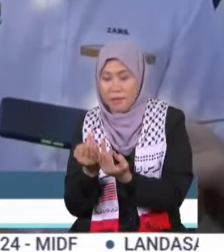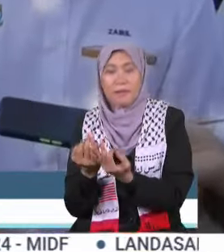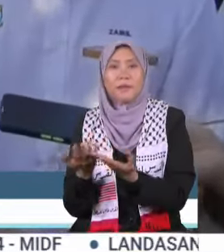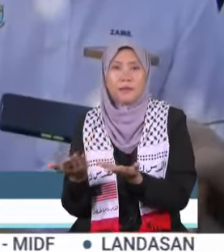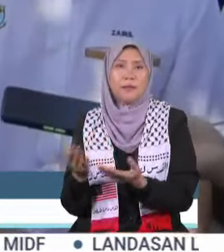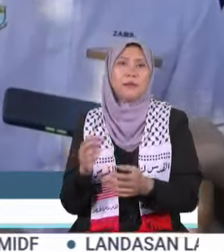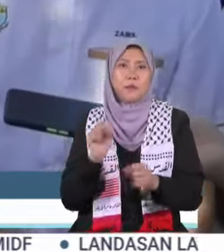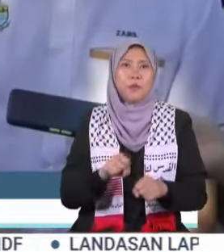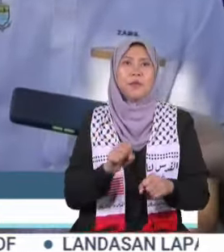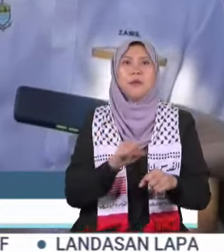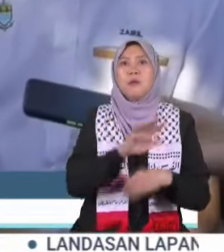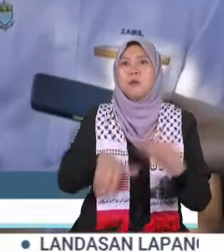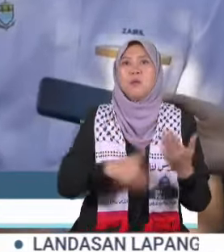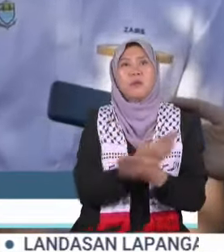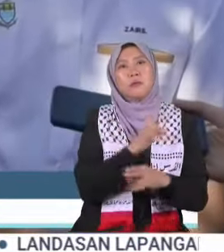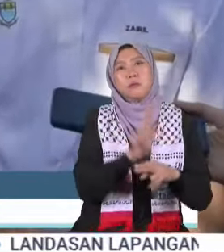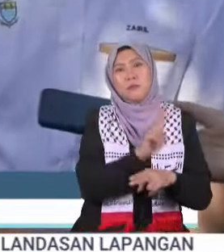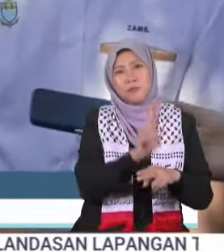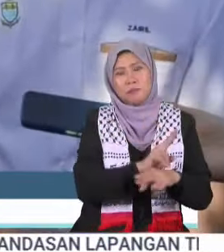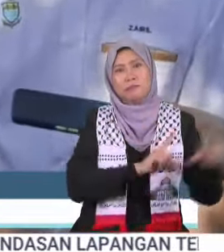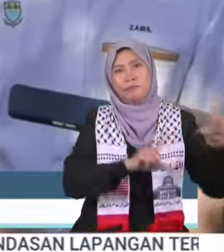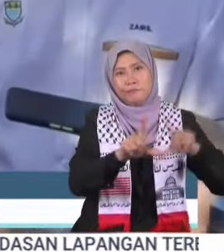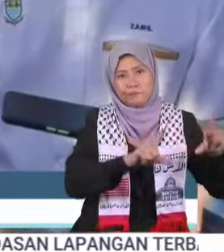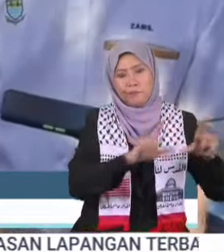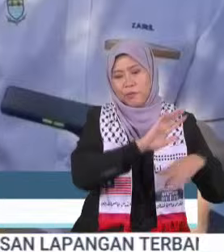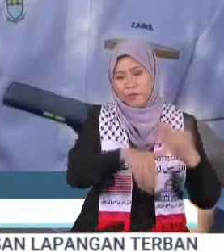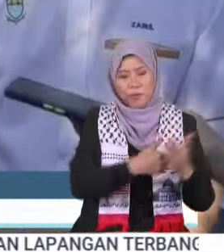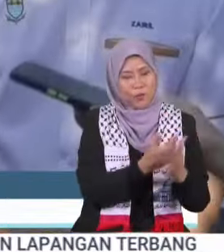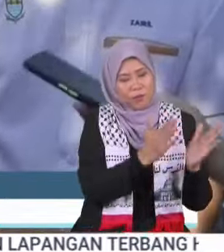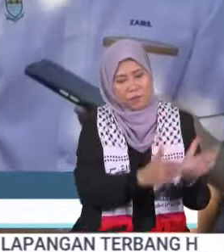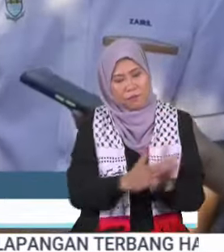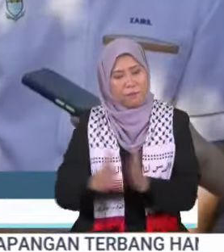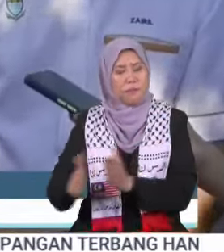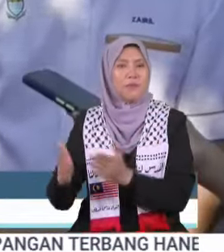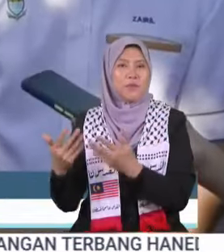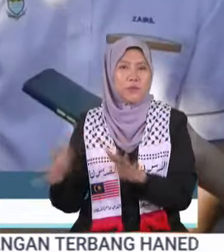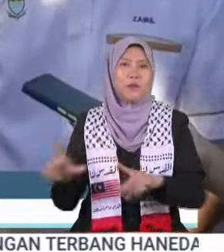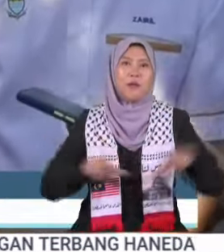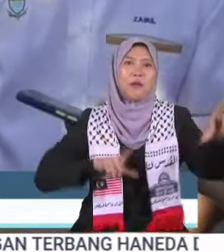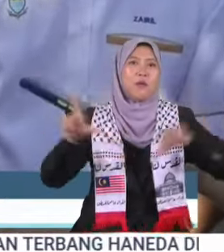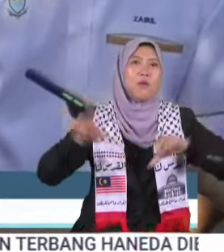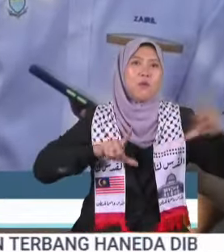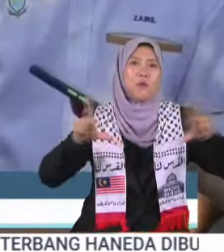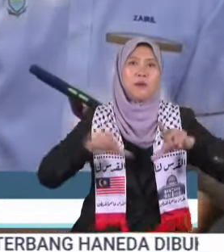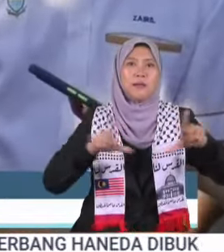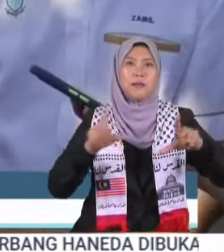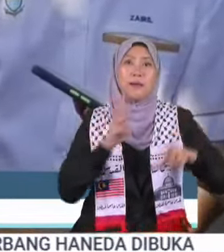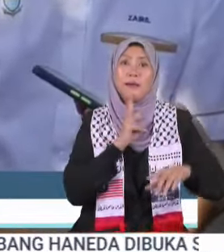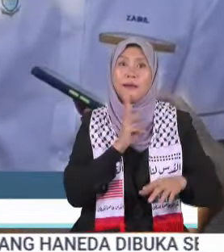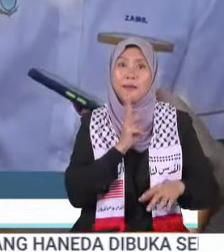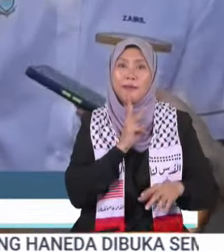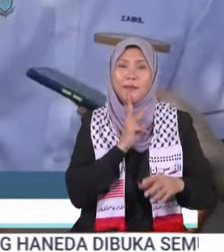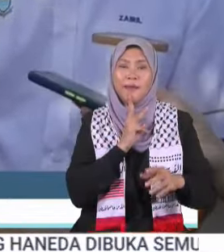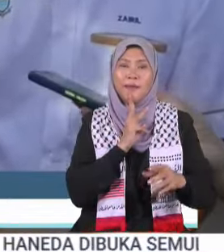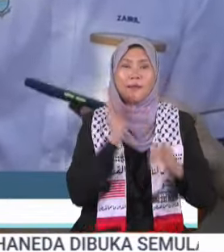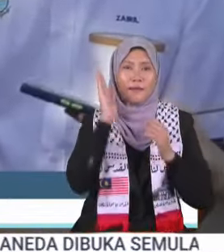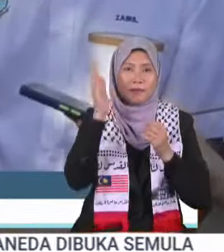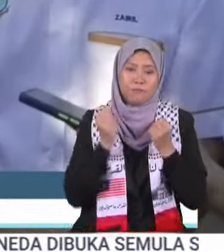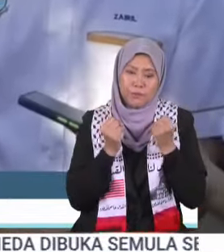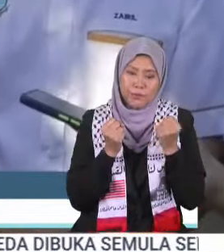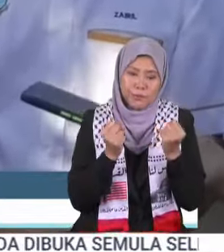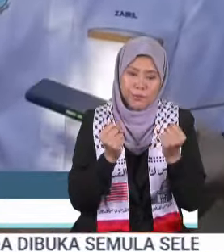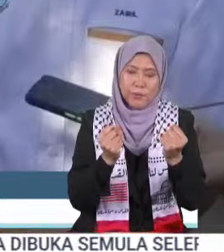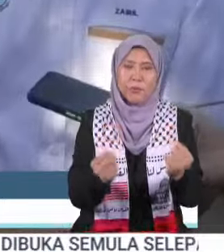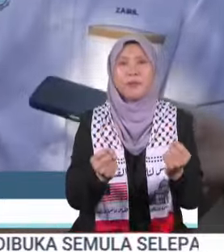masing-masing semua sudah pun diaturkan tangki-tangki pun sudah siap segar untuk bergerak tangki-tangki